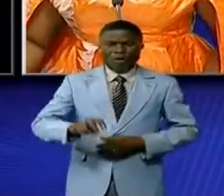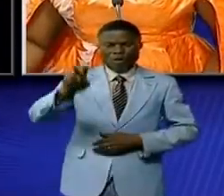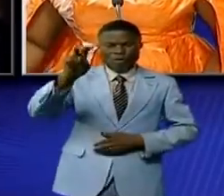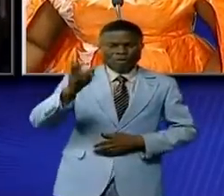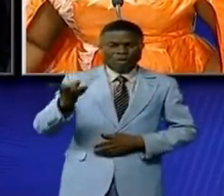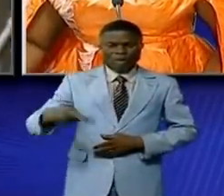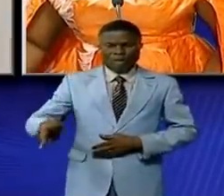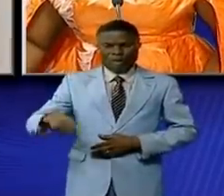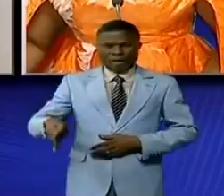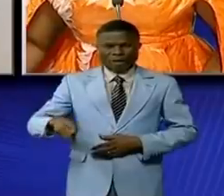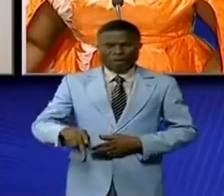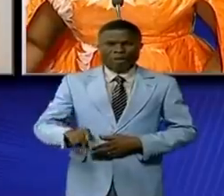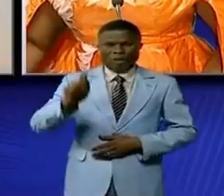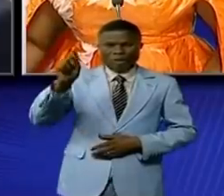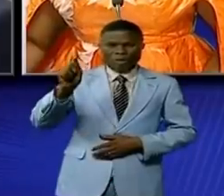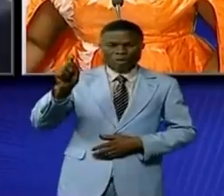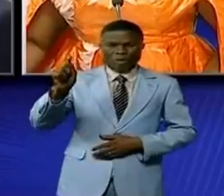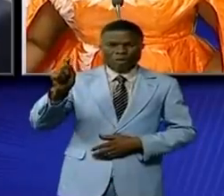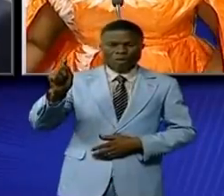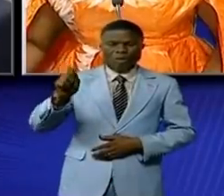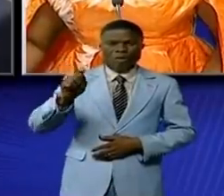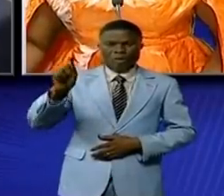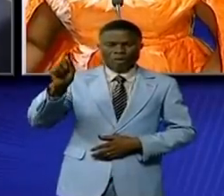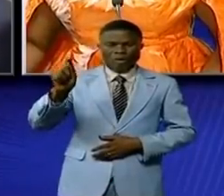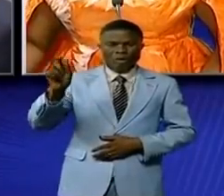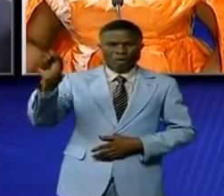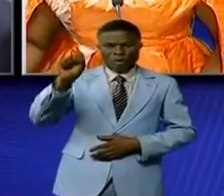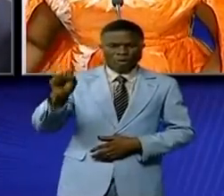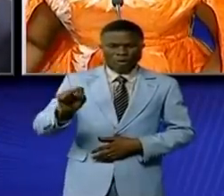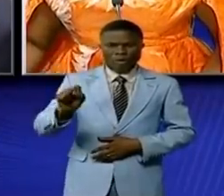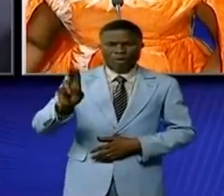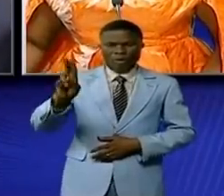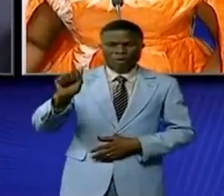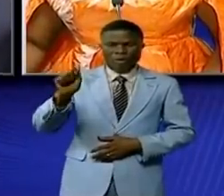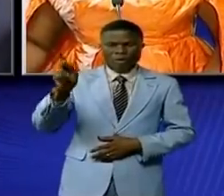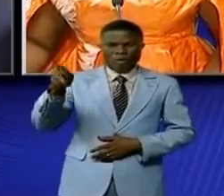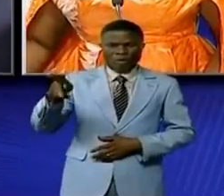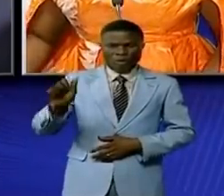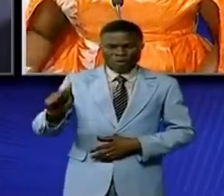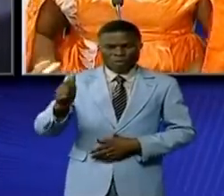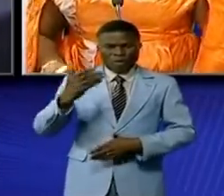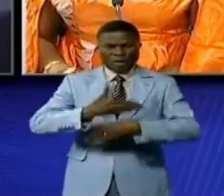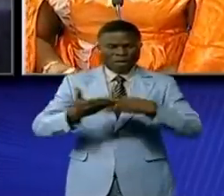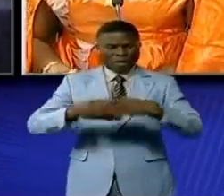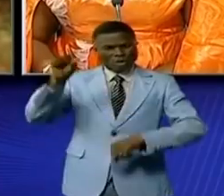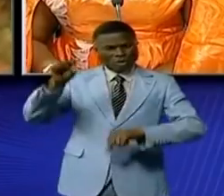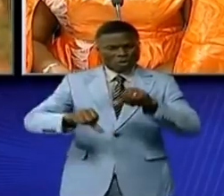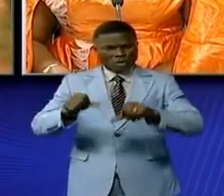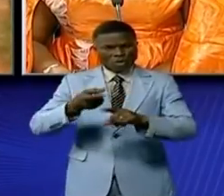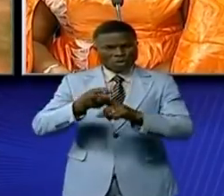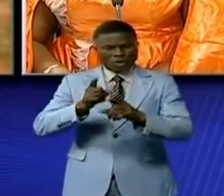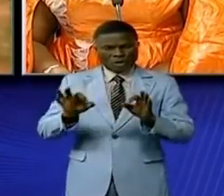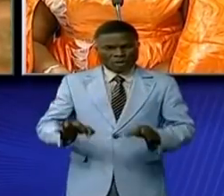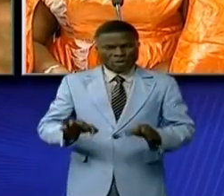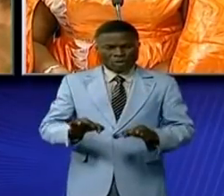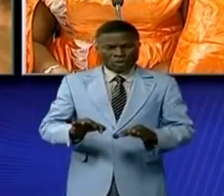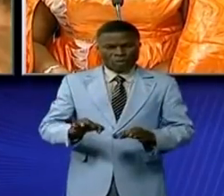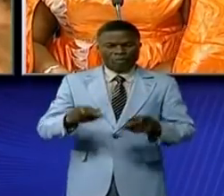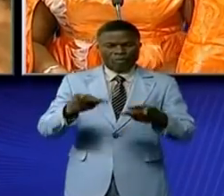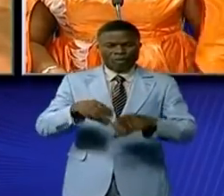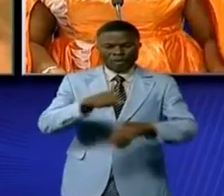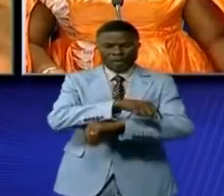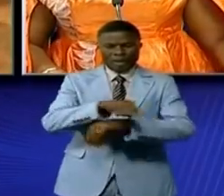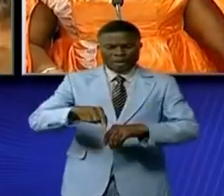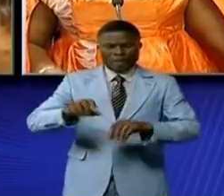la province de la Tchopo, de la Tchouapa, où des constructions anarchiques sont sorties des terres dans les installations de la